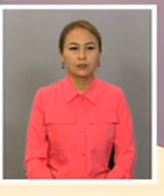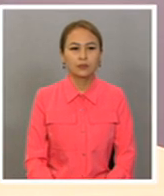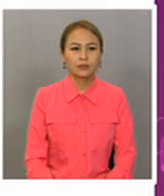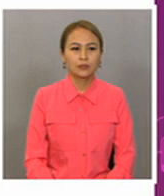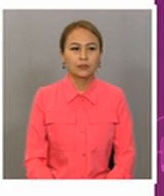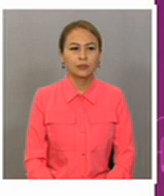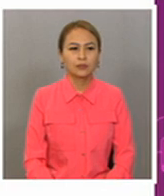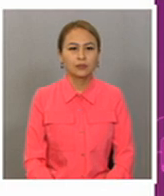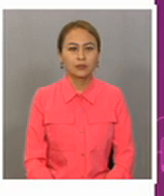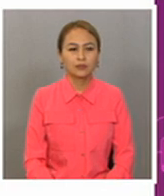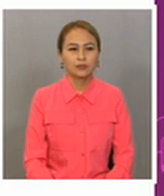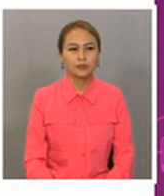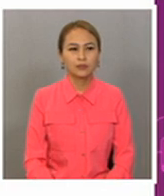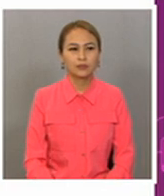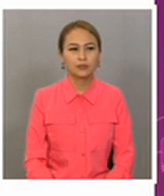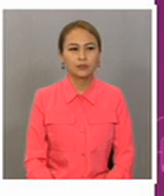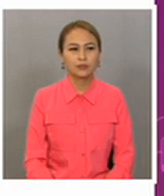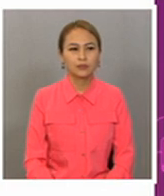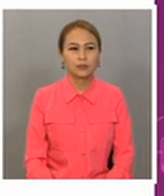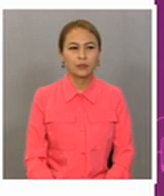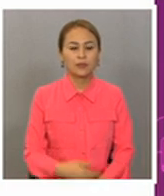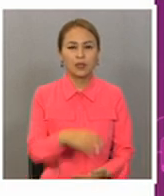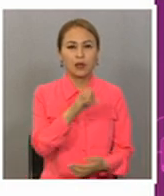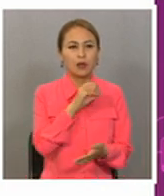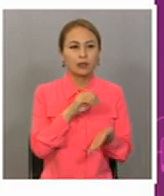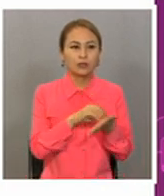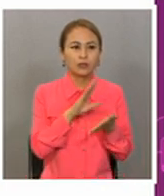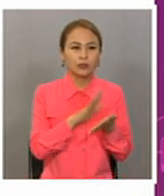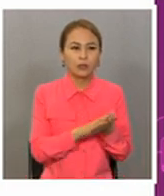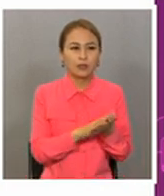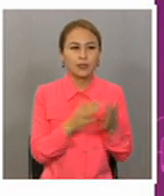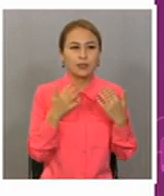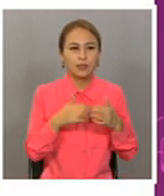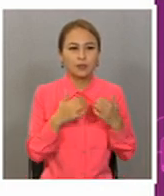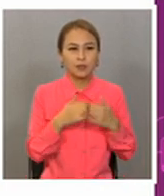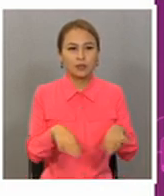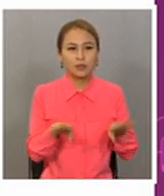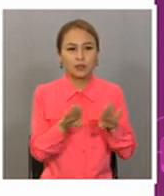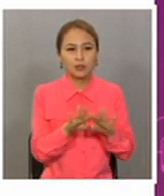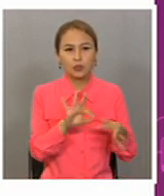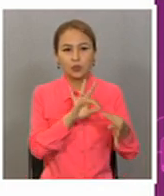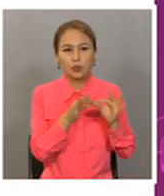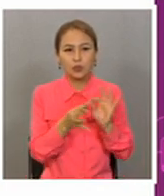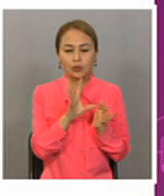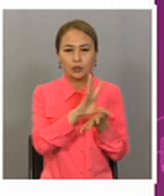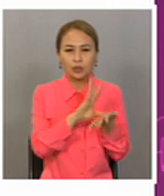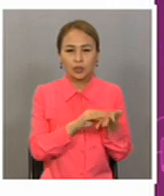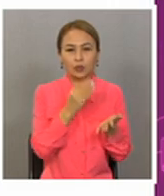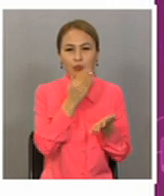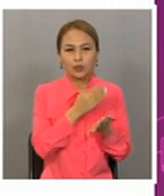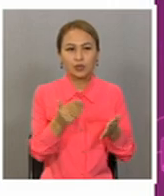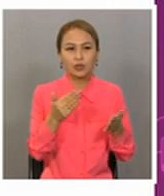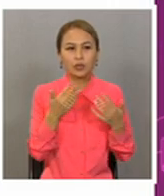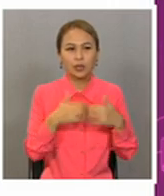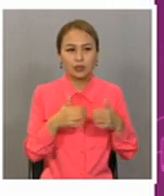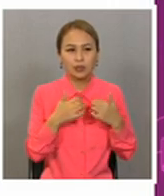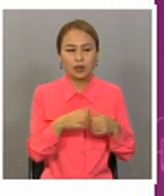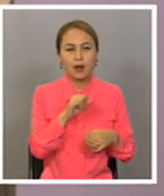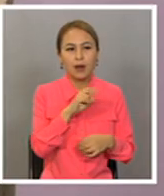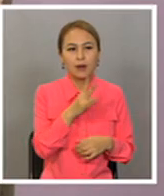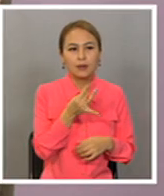назар аударайық. Ән нұсқасы. Есепті санды деректермен толықтырыңдар және оны шығарыңдар.